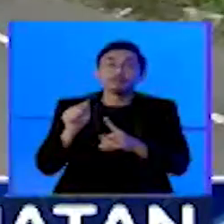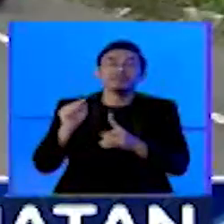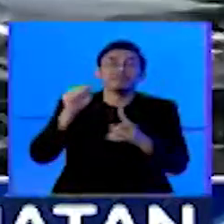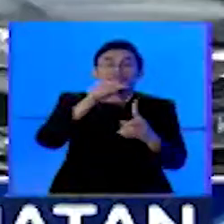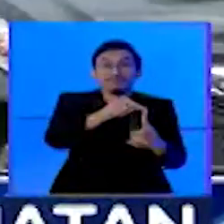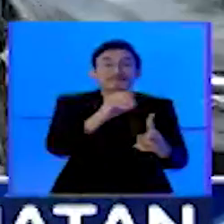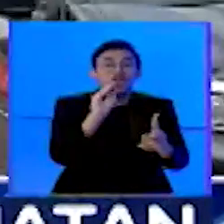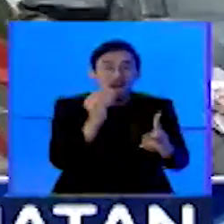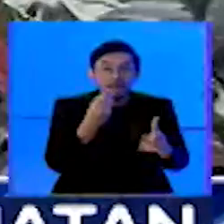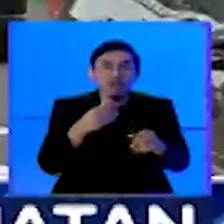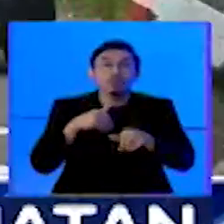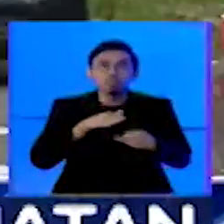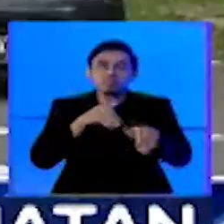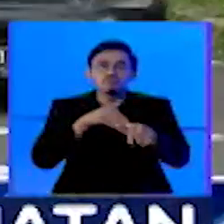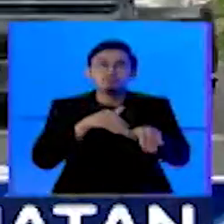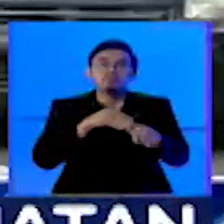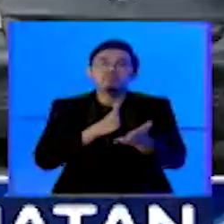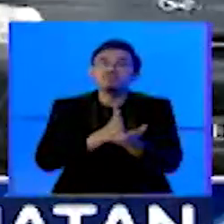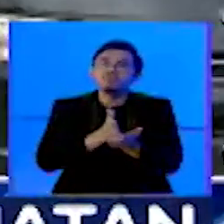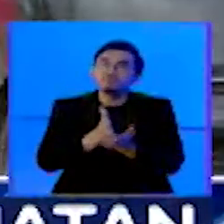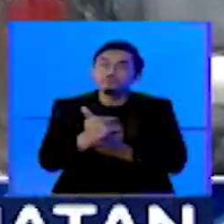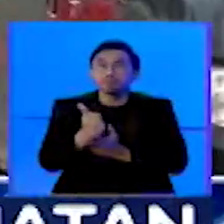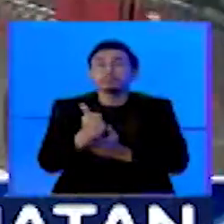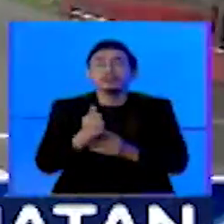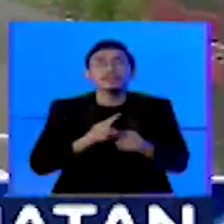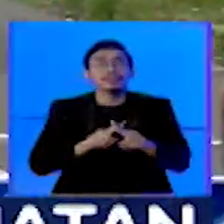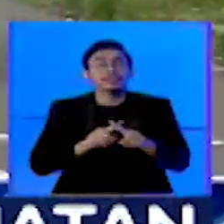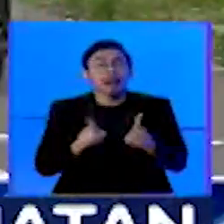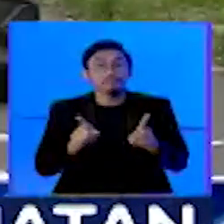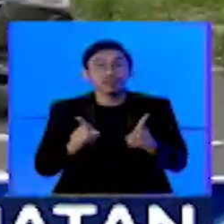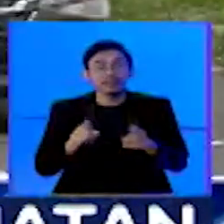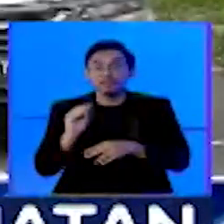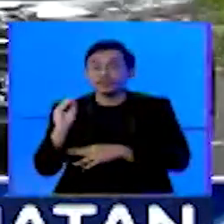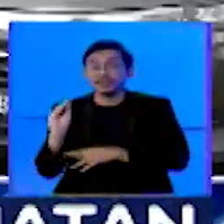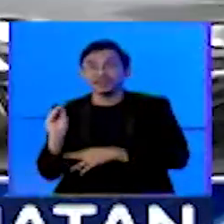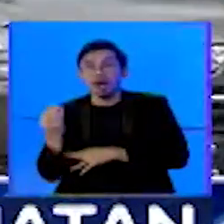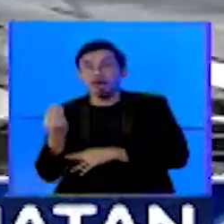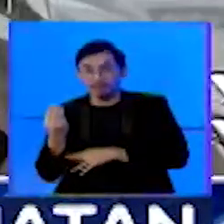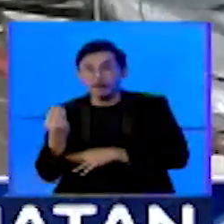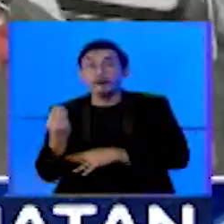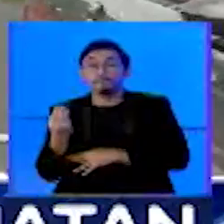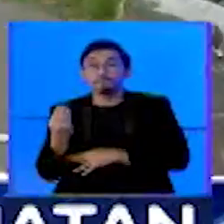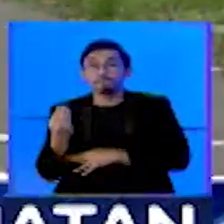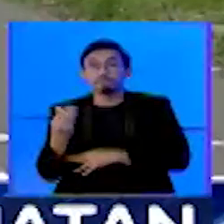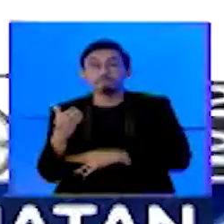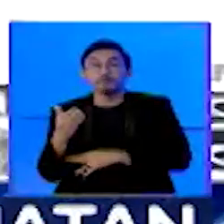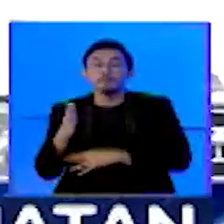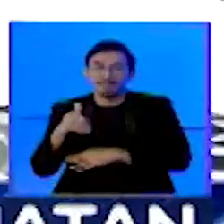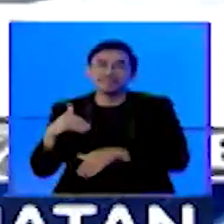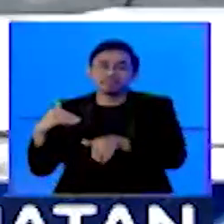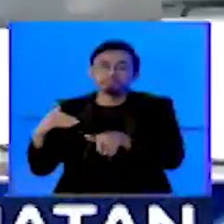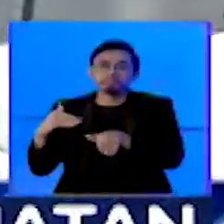lancar cenderung lengang. Namun untuk kendaraan dari arah Jakarta yang masih melakukan perjalanan menuju ke arah